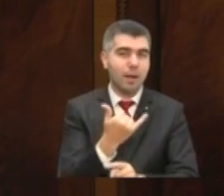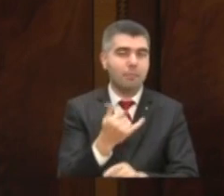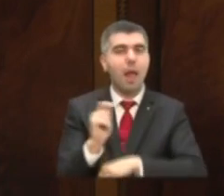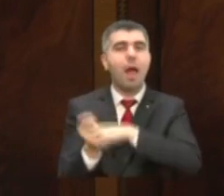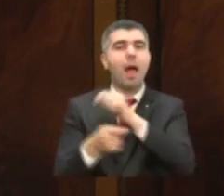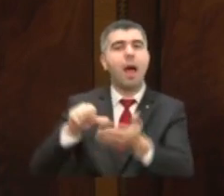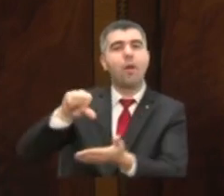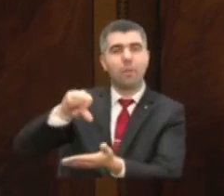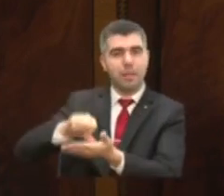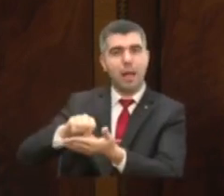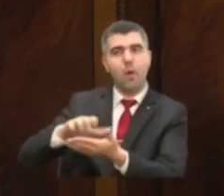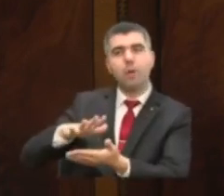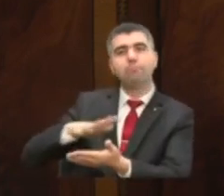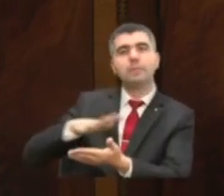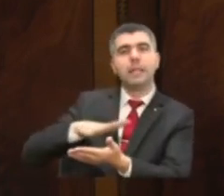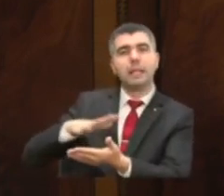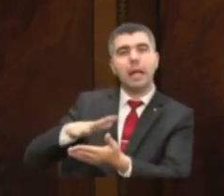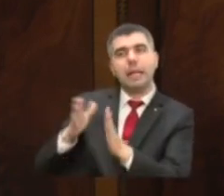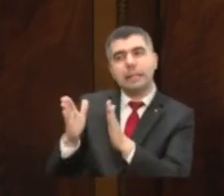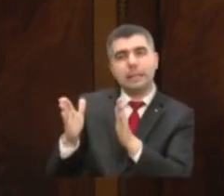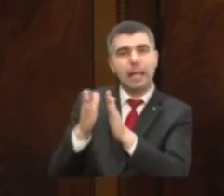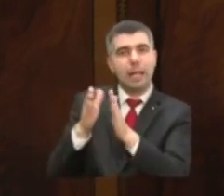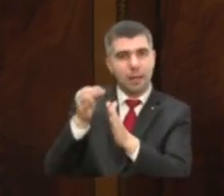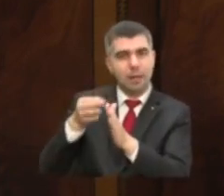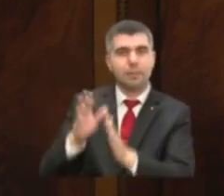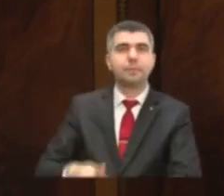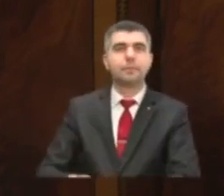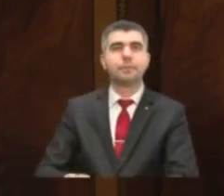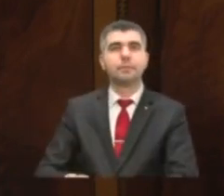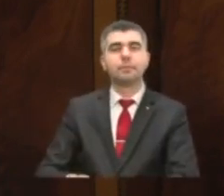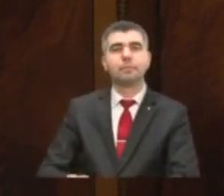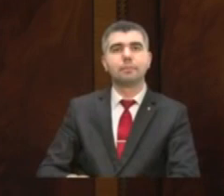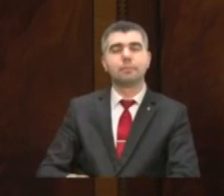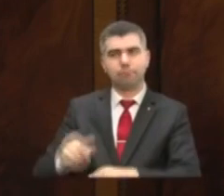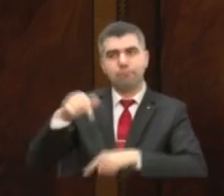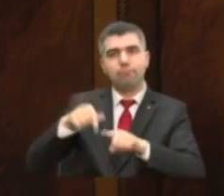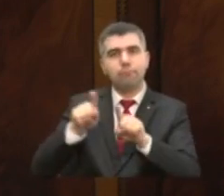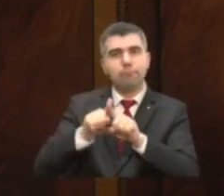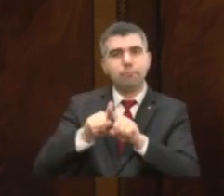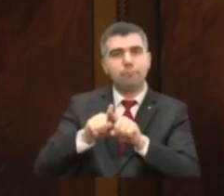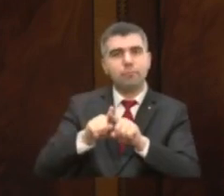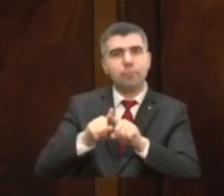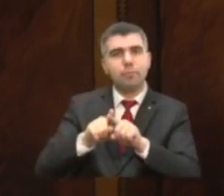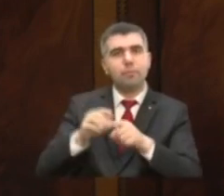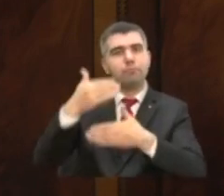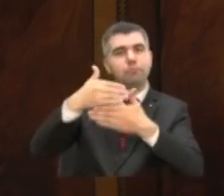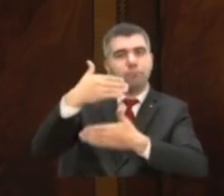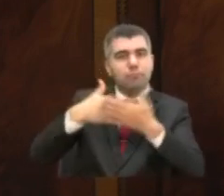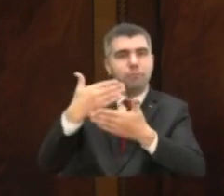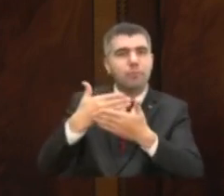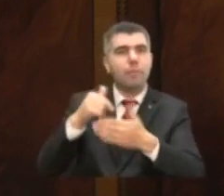المدن الصغيرة. إذن هذه الأولى. طبيعة الحال هناك تأهيل عدد من